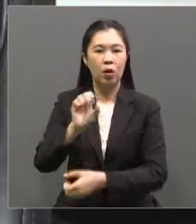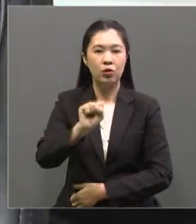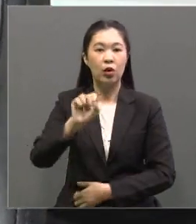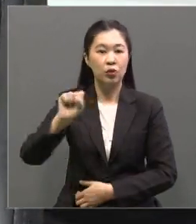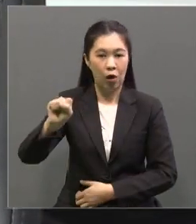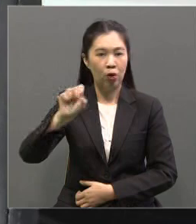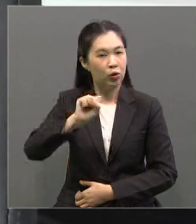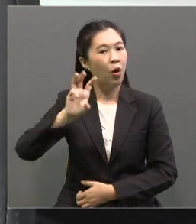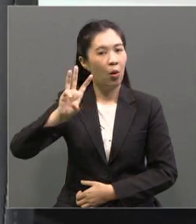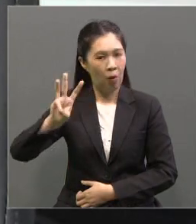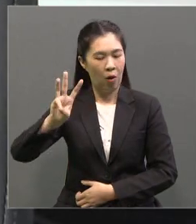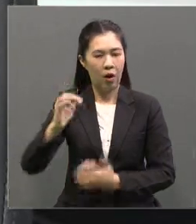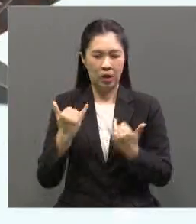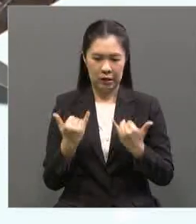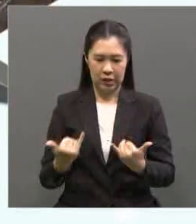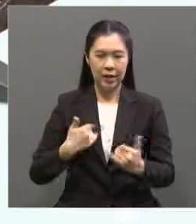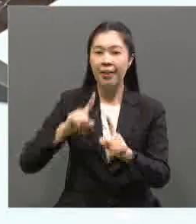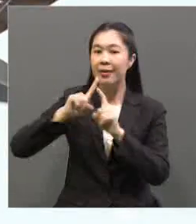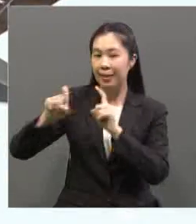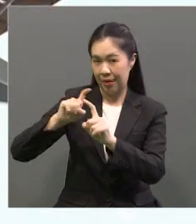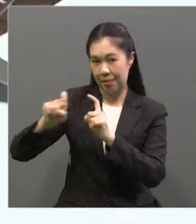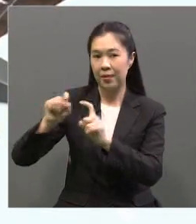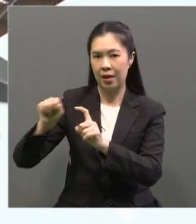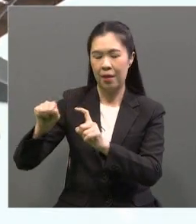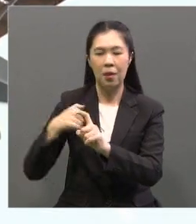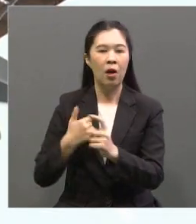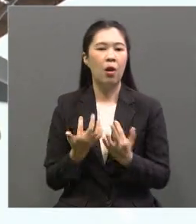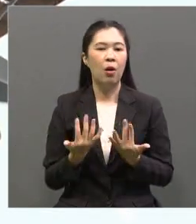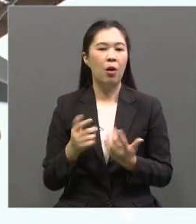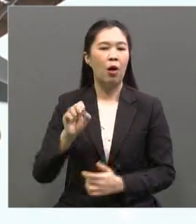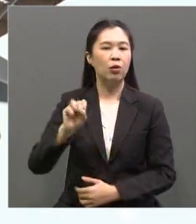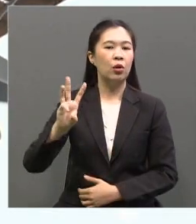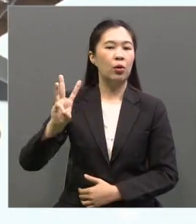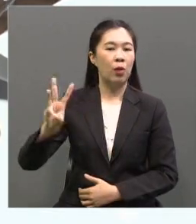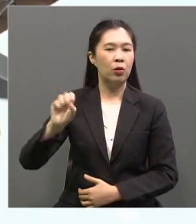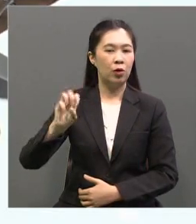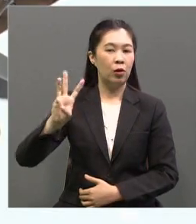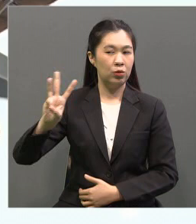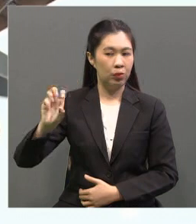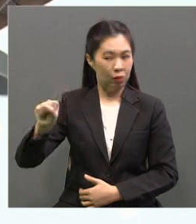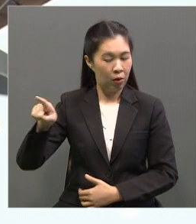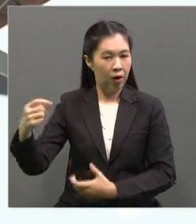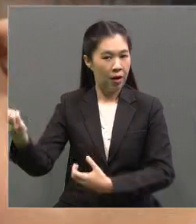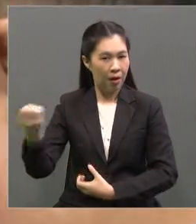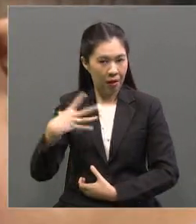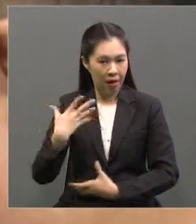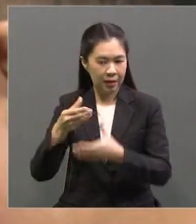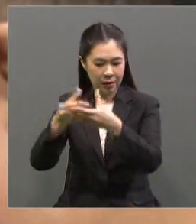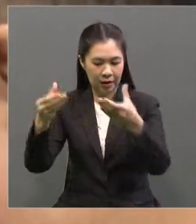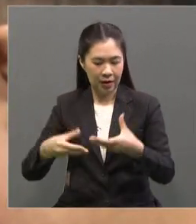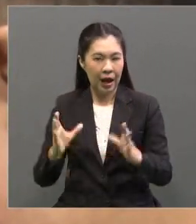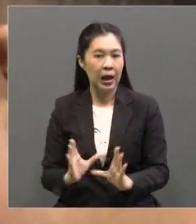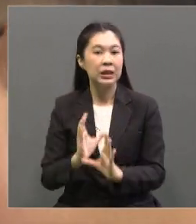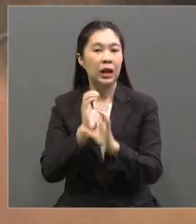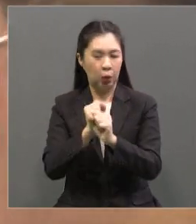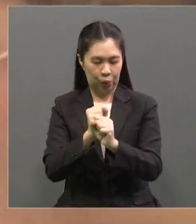กับส.ว.ขณะนี้อยู่ระหว่างการสอบถามนะคะเดี๋ยวรอคำตอบส.ส.กับส.ว.แล้วก็จะนำมาสรุปรวบรวมความคิดเห็นจากก